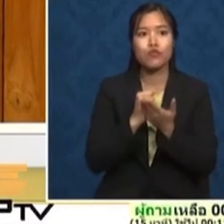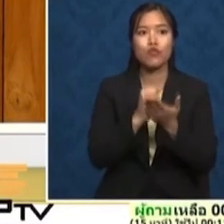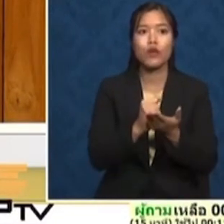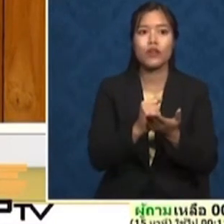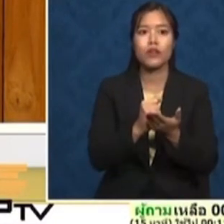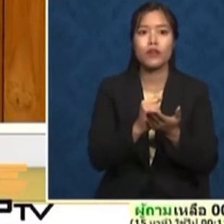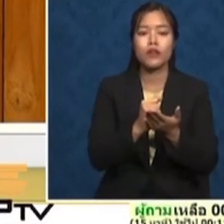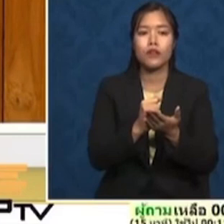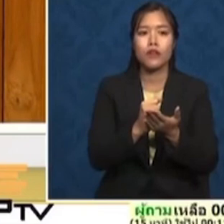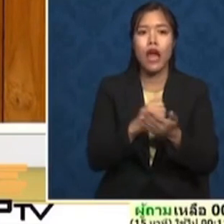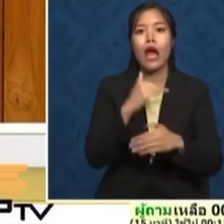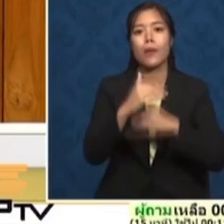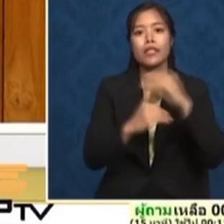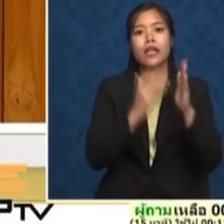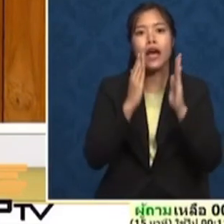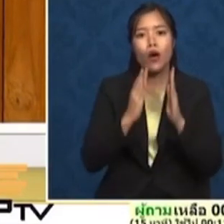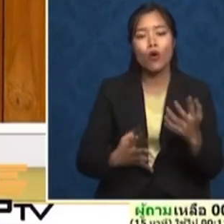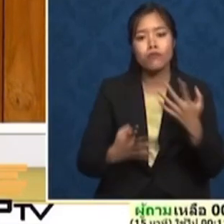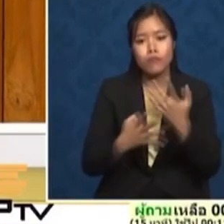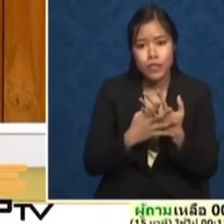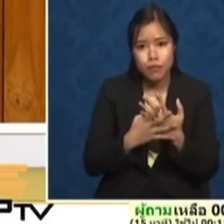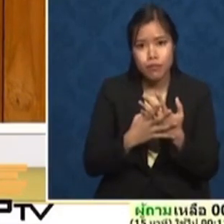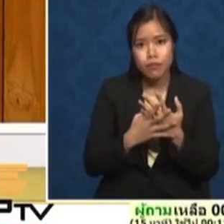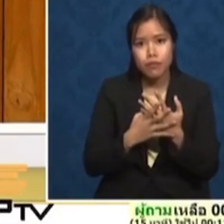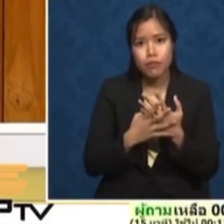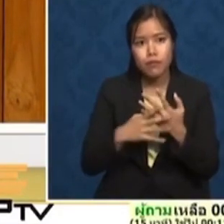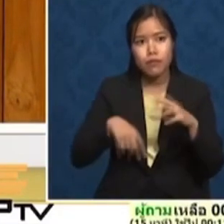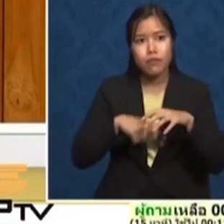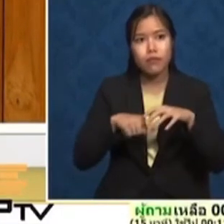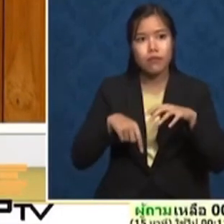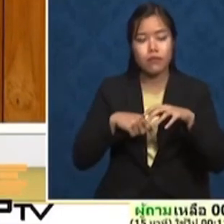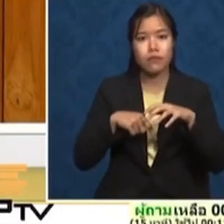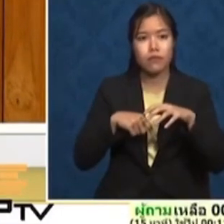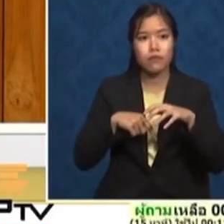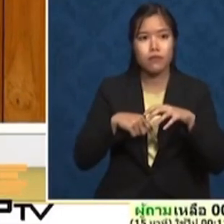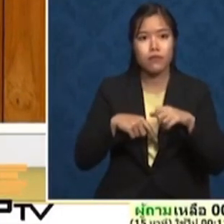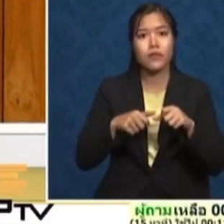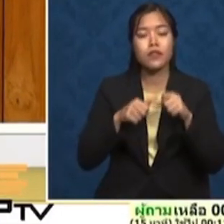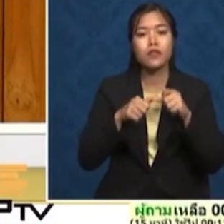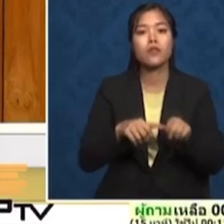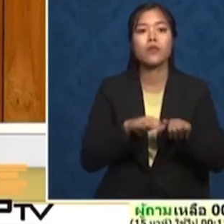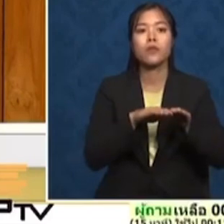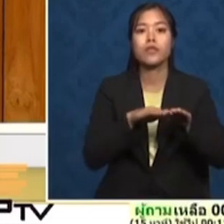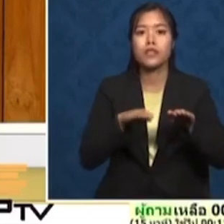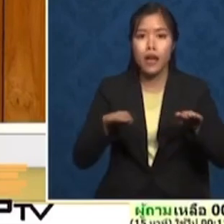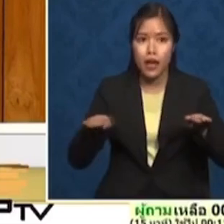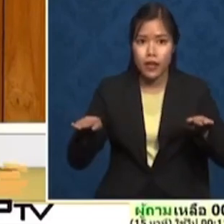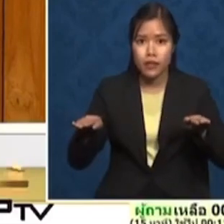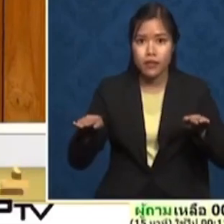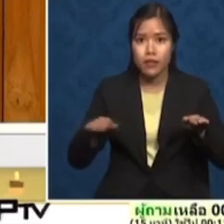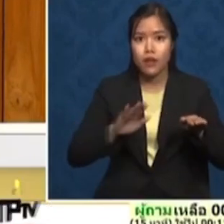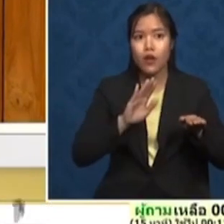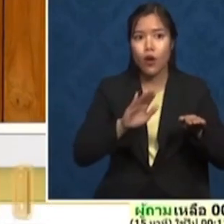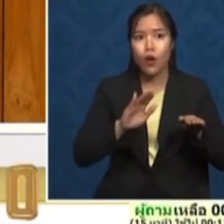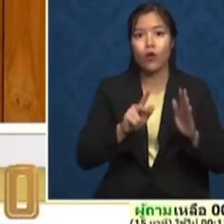การปฏิบัติต่อผู้กองขังให้มีความเอ่ออยู่บนพื้นฐานของหลักนิติธรรมนะครับก็